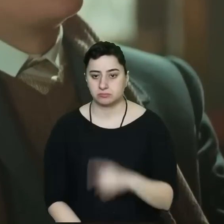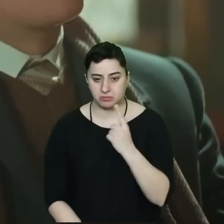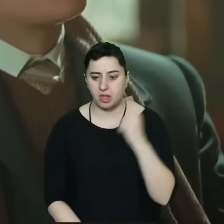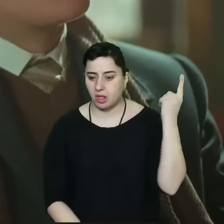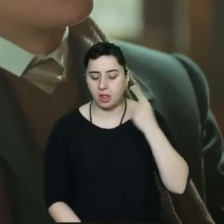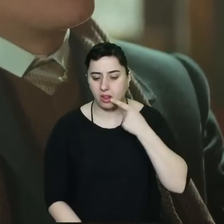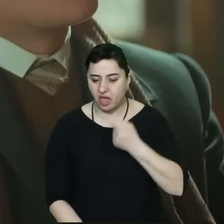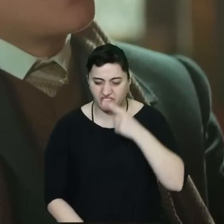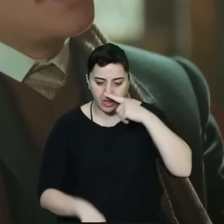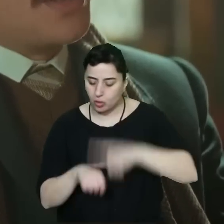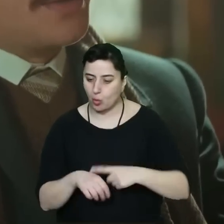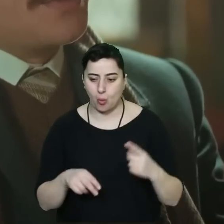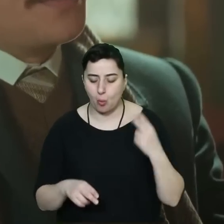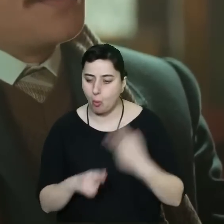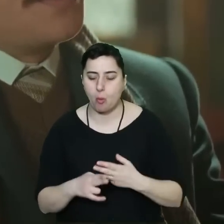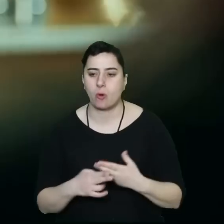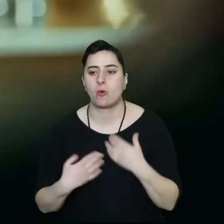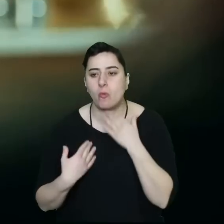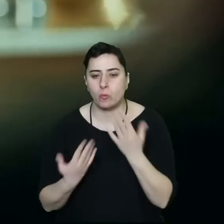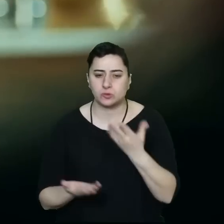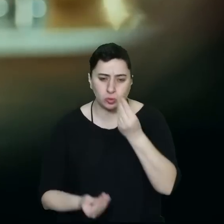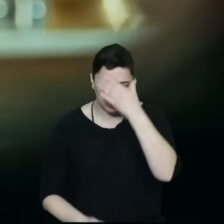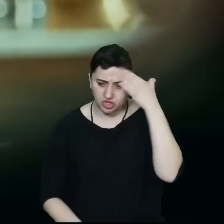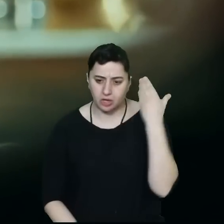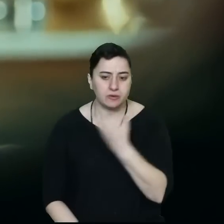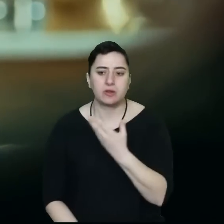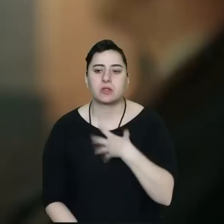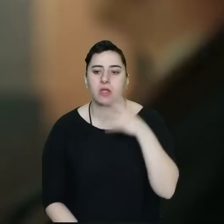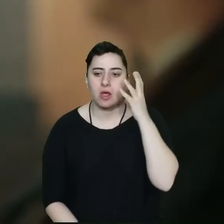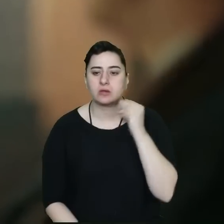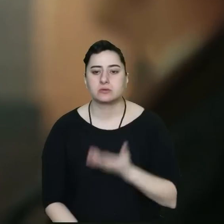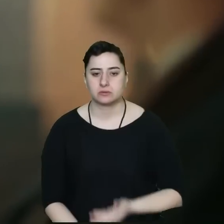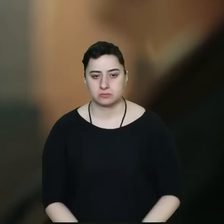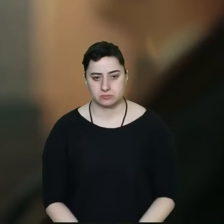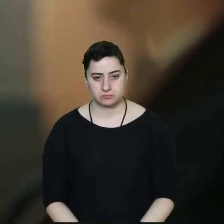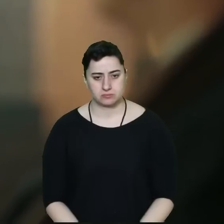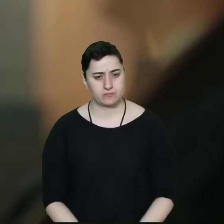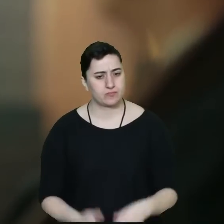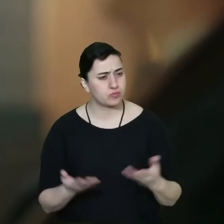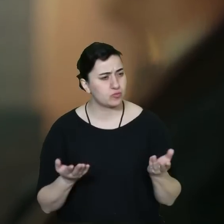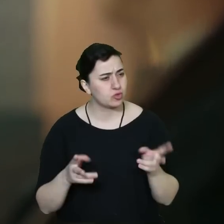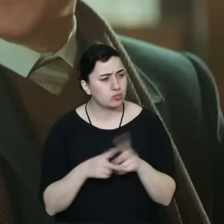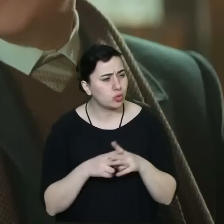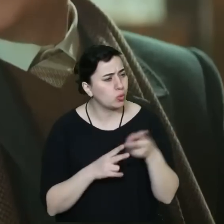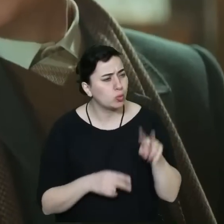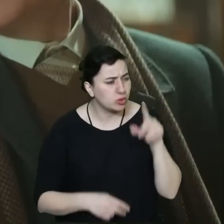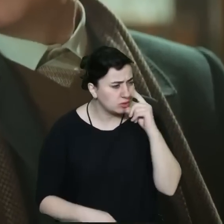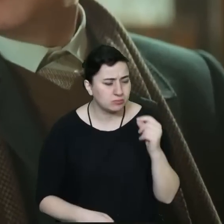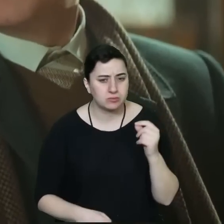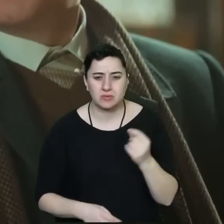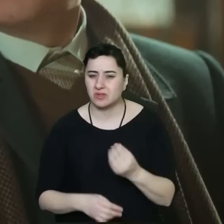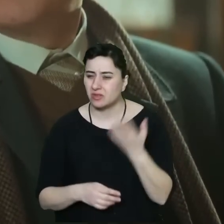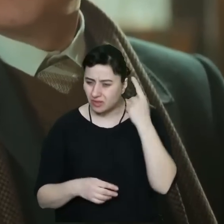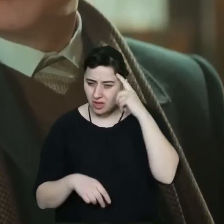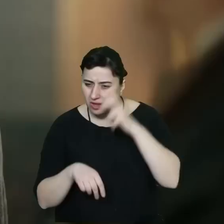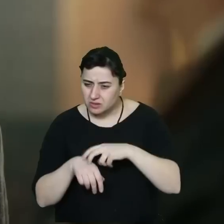kişinin lafıyla gökten ateş almak cahilce. Maalesef bunun farkında değil. Hangi polismiş bu arada? Geçen